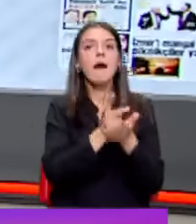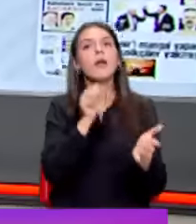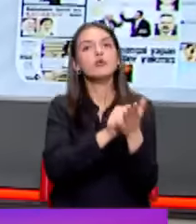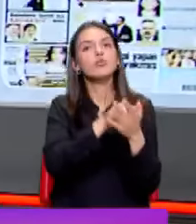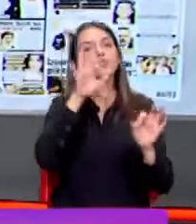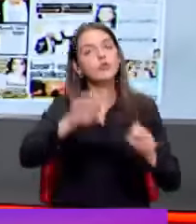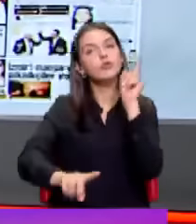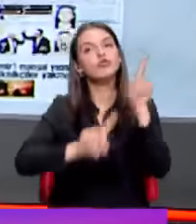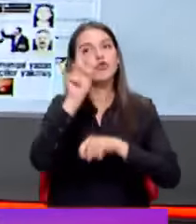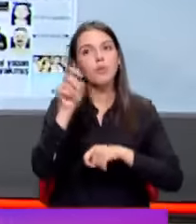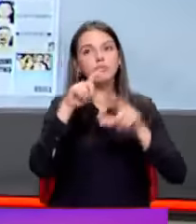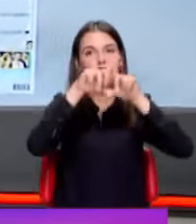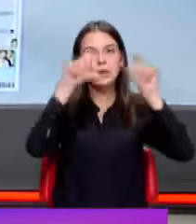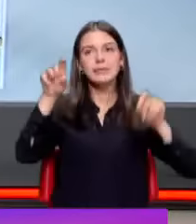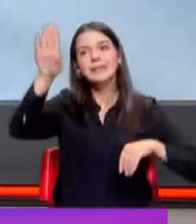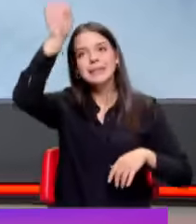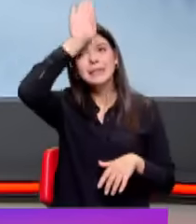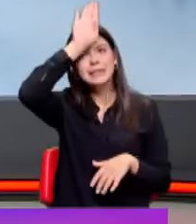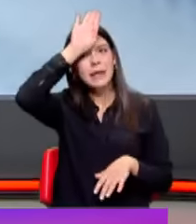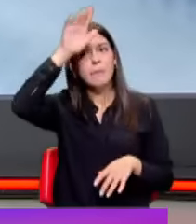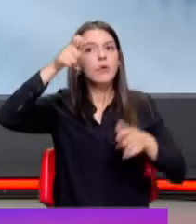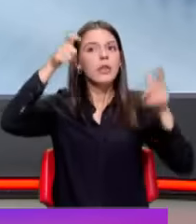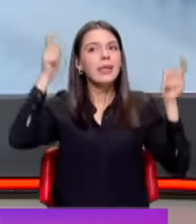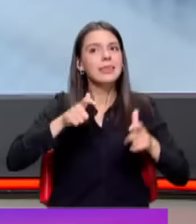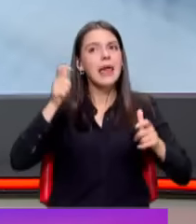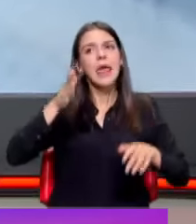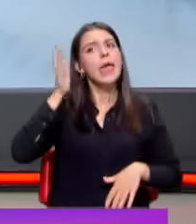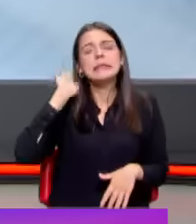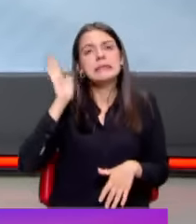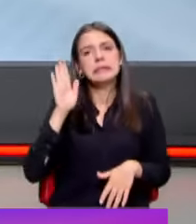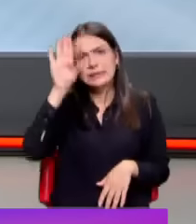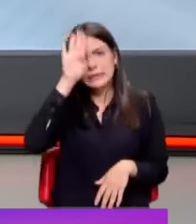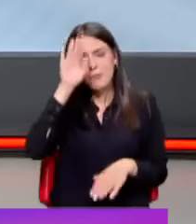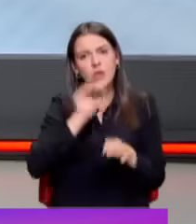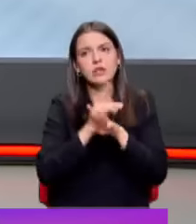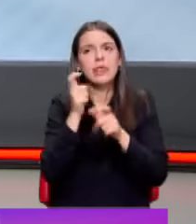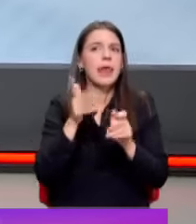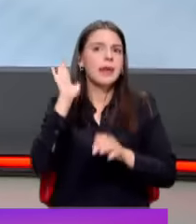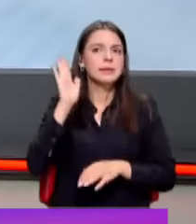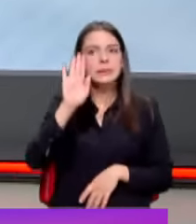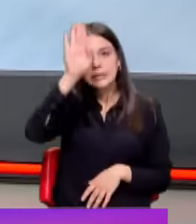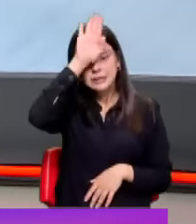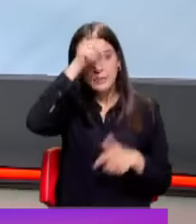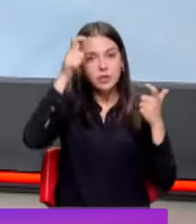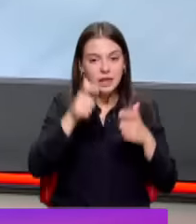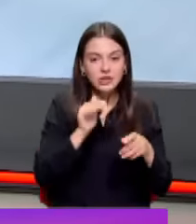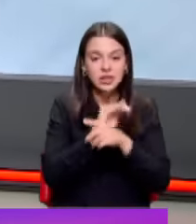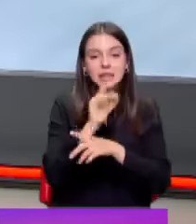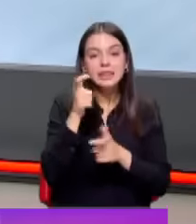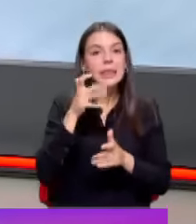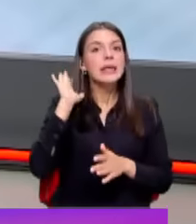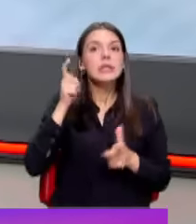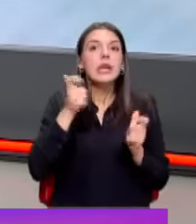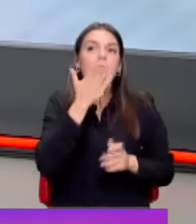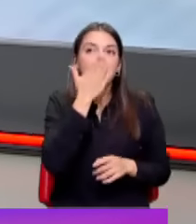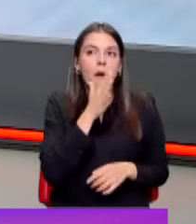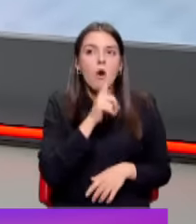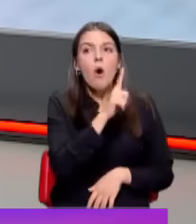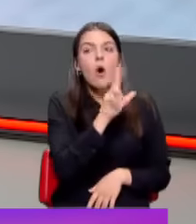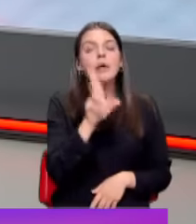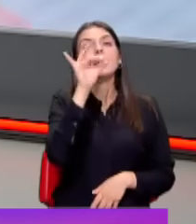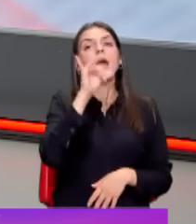sormuş manşetten, demiş ki İstanbul'u nereye gitsin? İstanbul'un gidecek yeri yok gerçekten. Türkiye 17 Ağustos'un